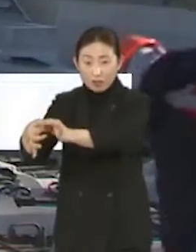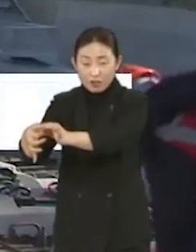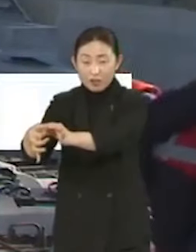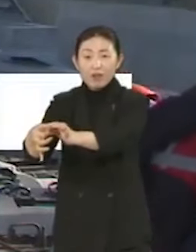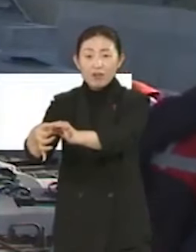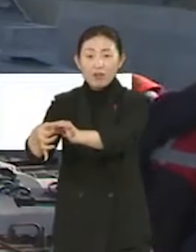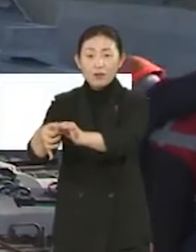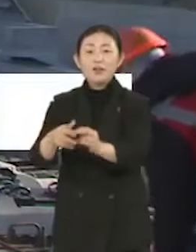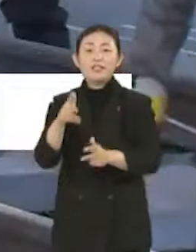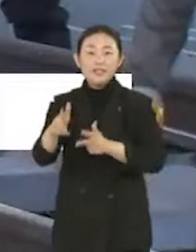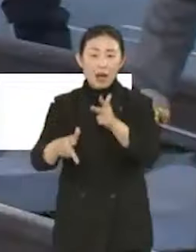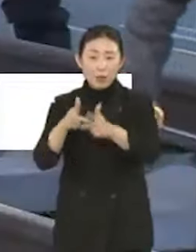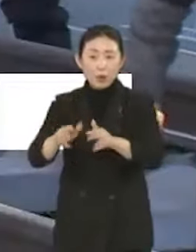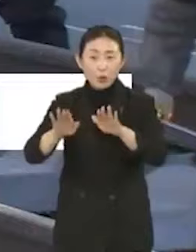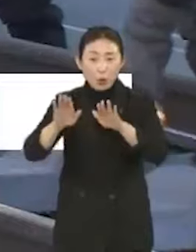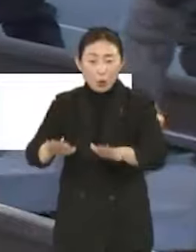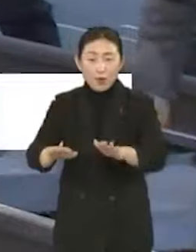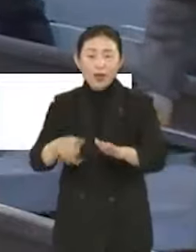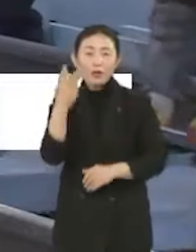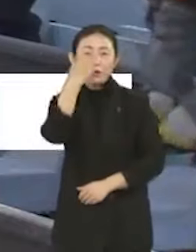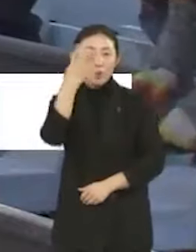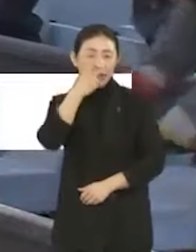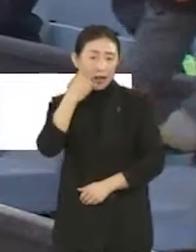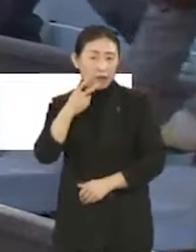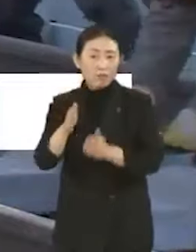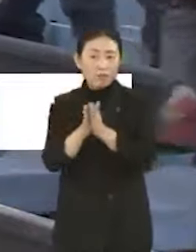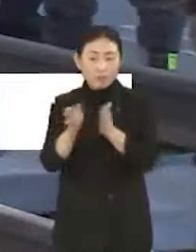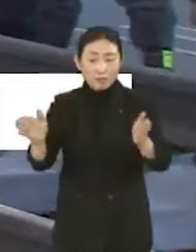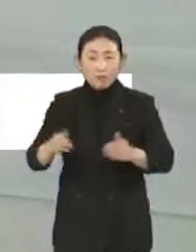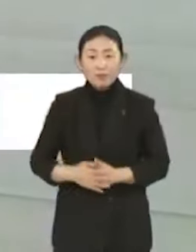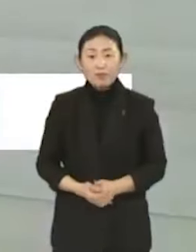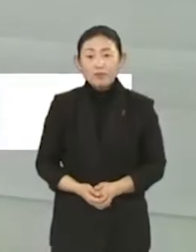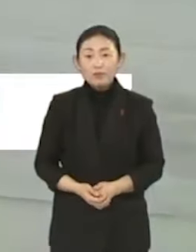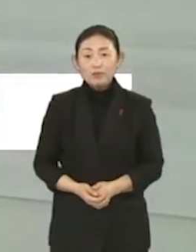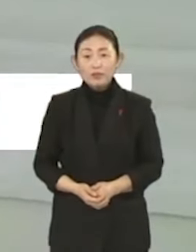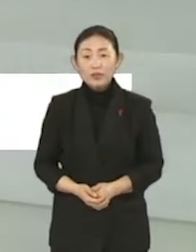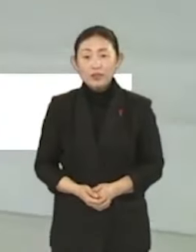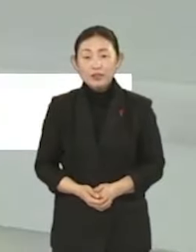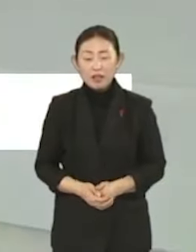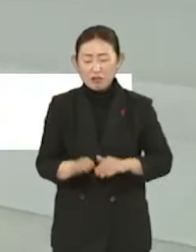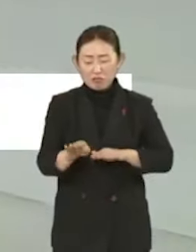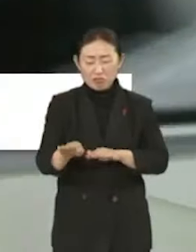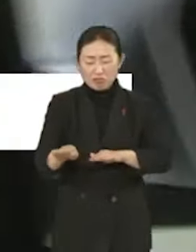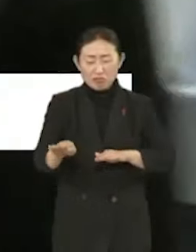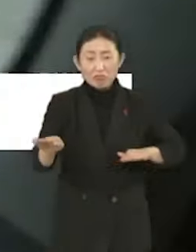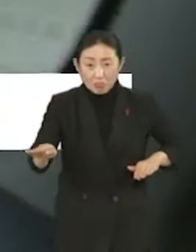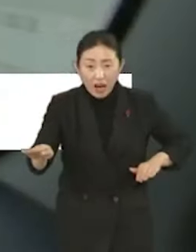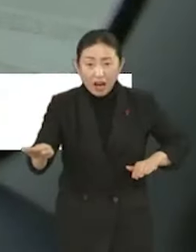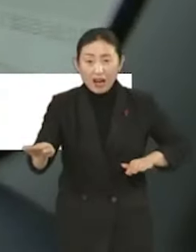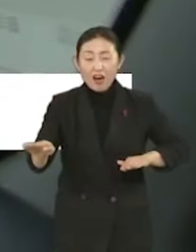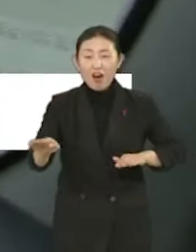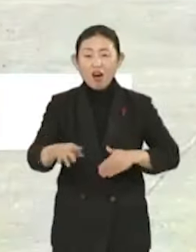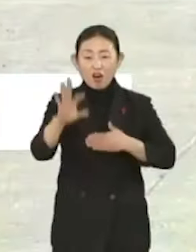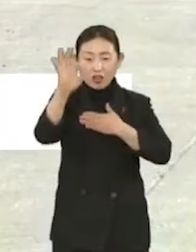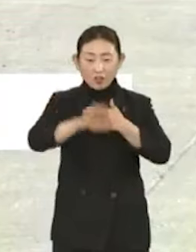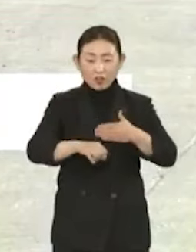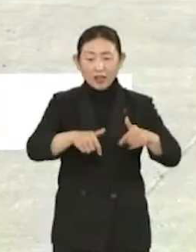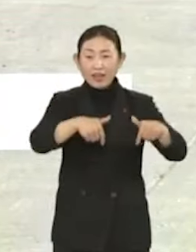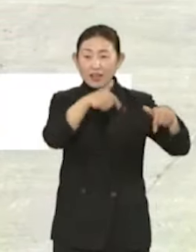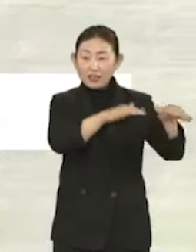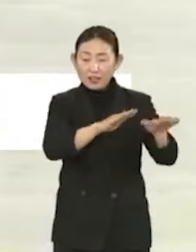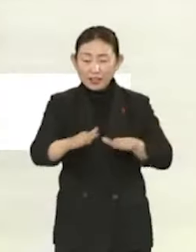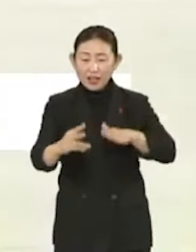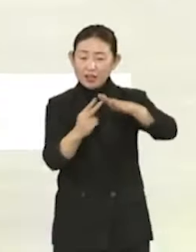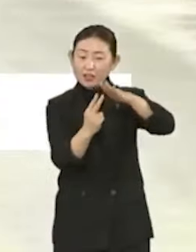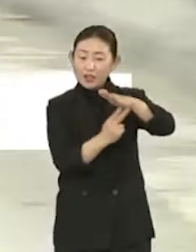경부고속선을 연결하는 사업도 올해 예비타당성 조사가 추진됩니다. 만성적인 교통혼잡을 겪고 있는 서해대교 교통난 해소를